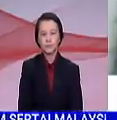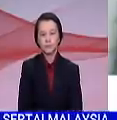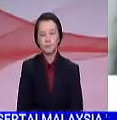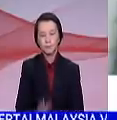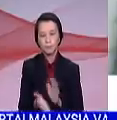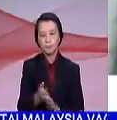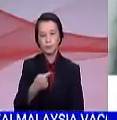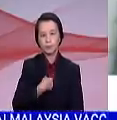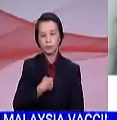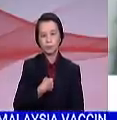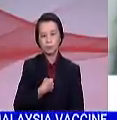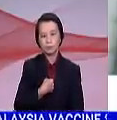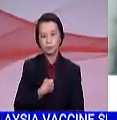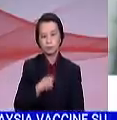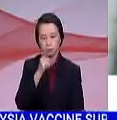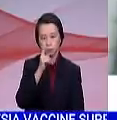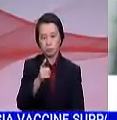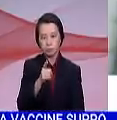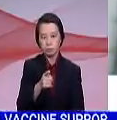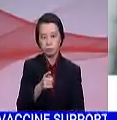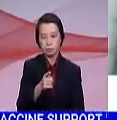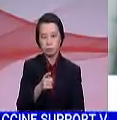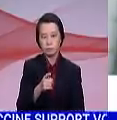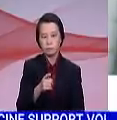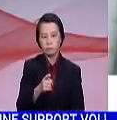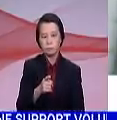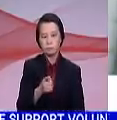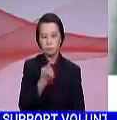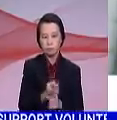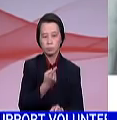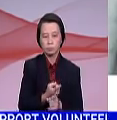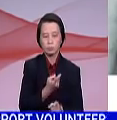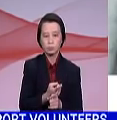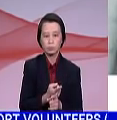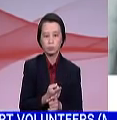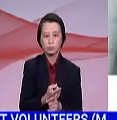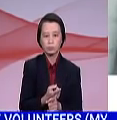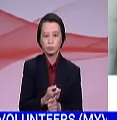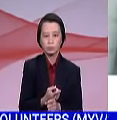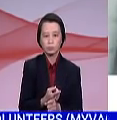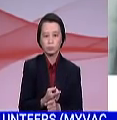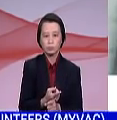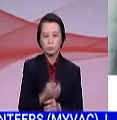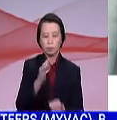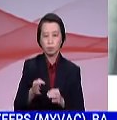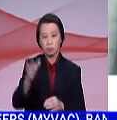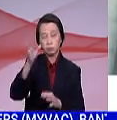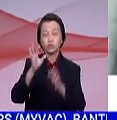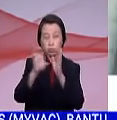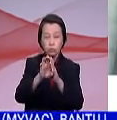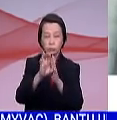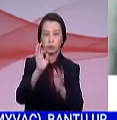So, saya dan keluarga, time tu memang betul-betul tak ready kalau kehilangan dia.